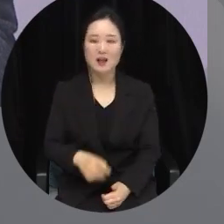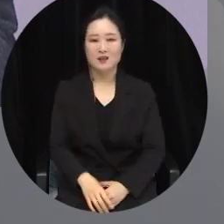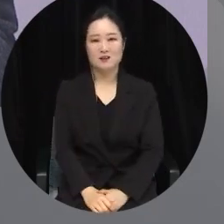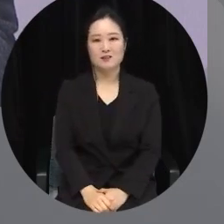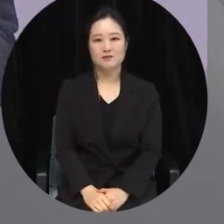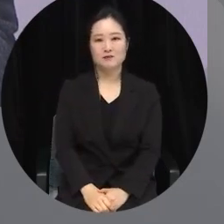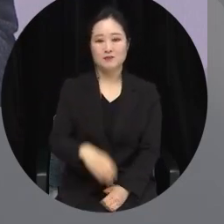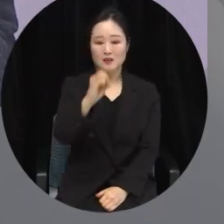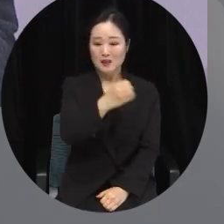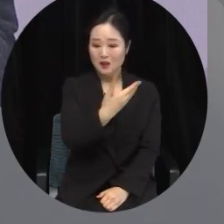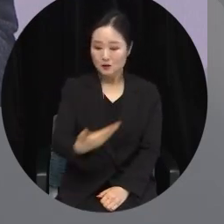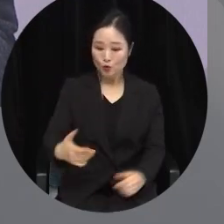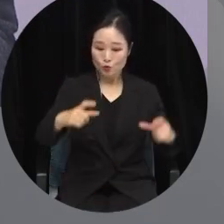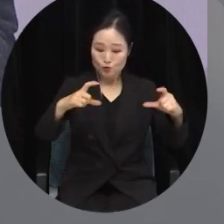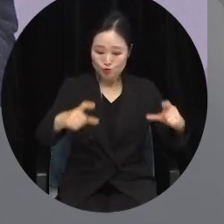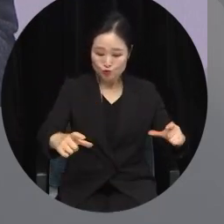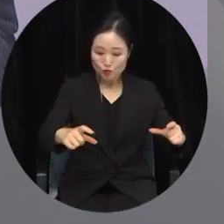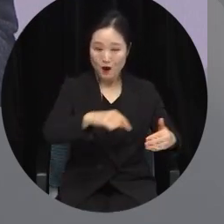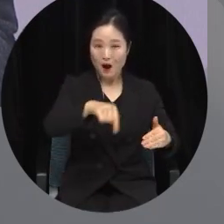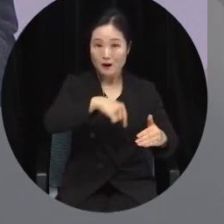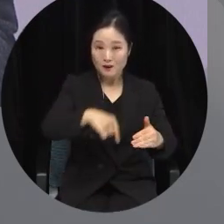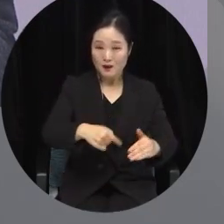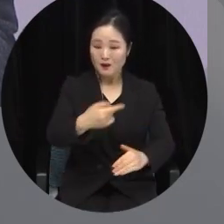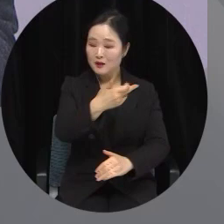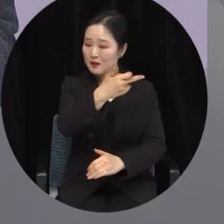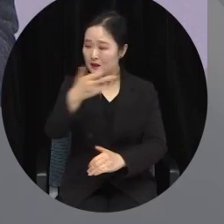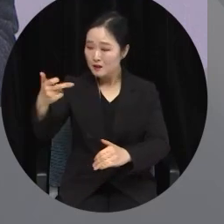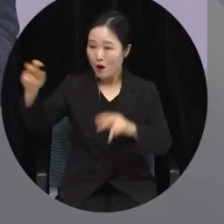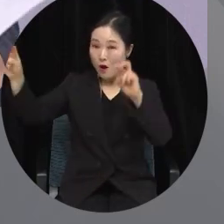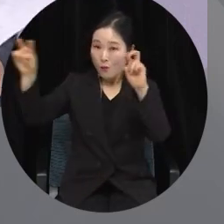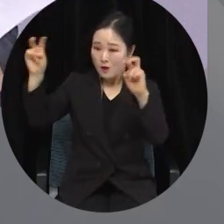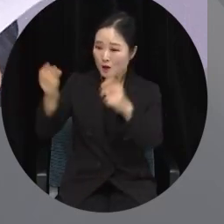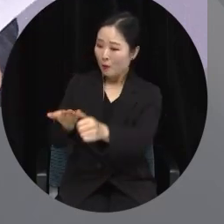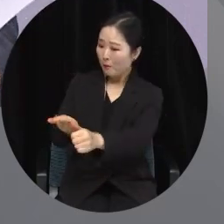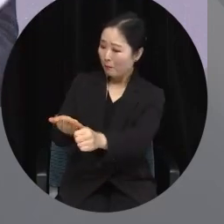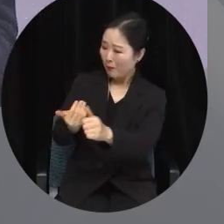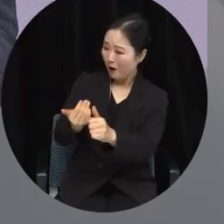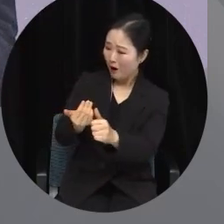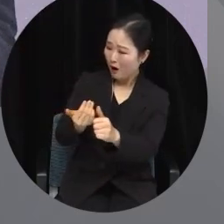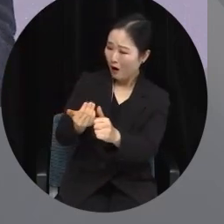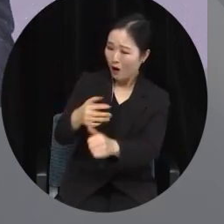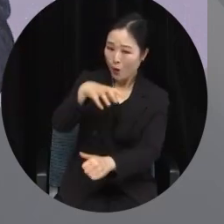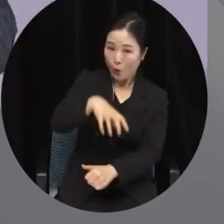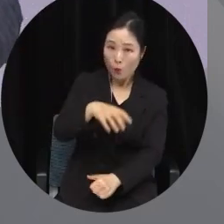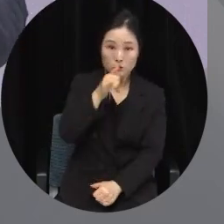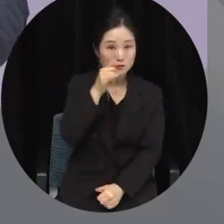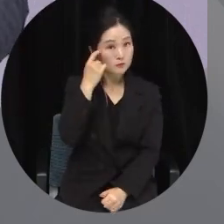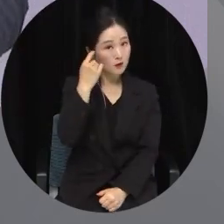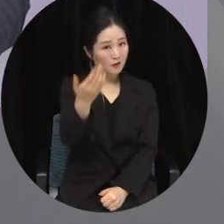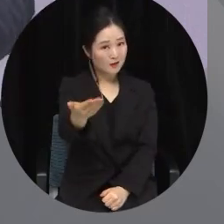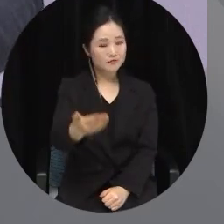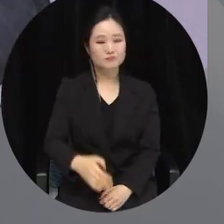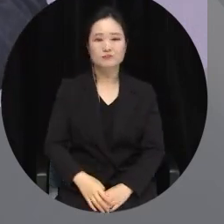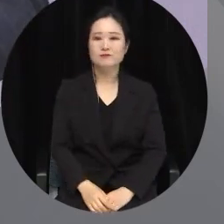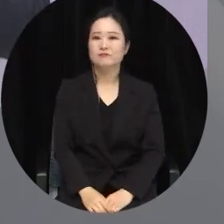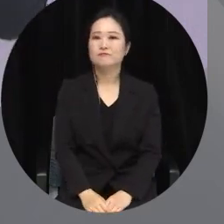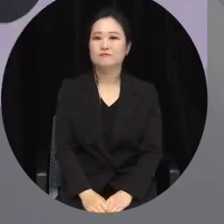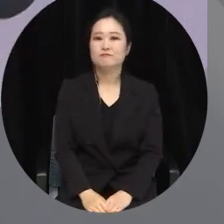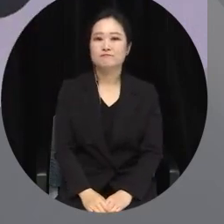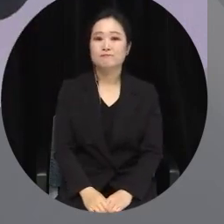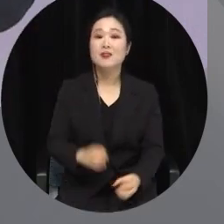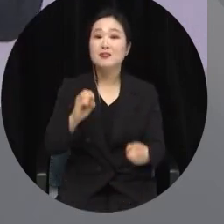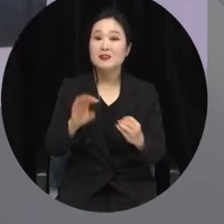이런 대규모 그 기업을 유치할 만한 공간이 있습니까? 네, 오경훈 후보 1분